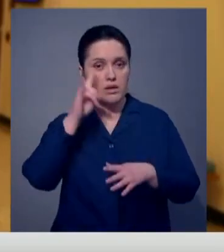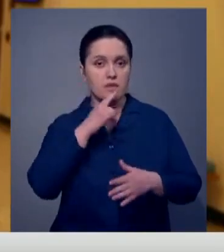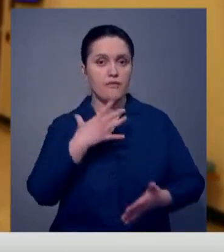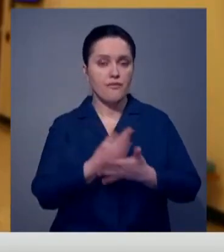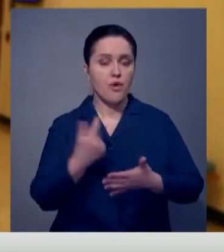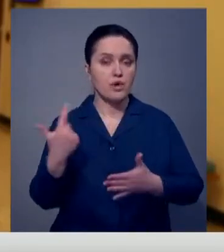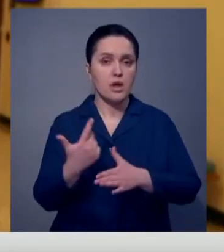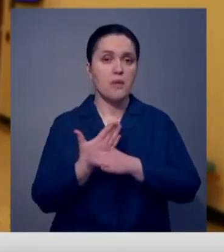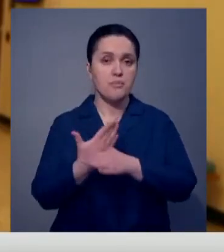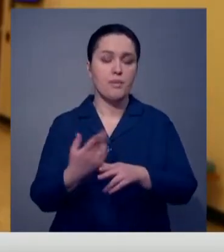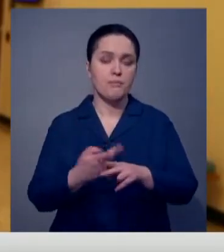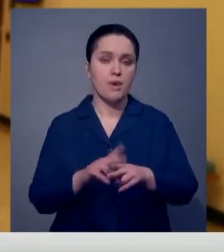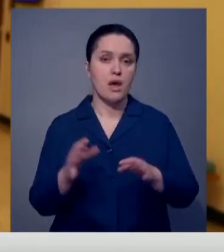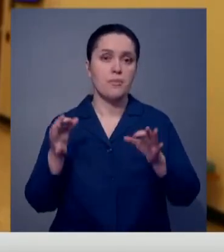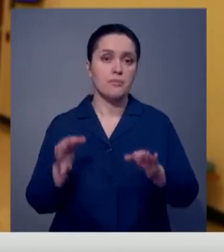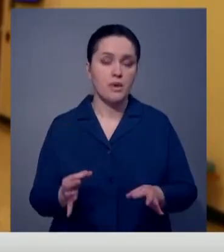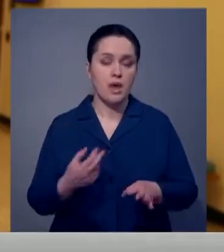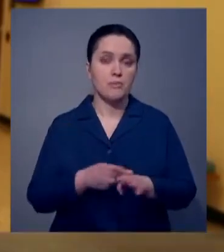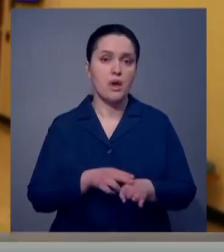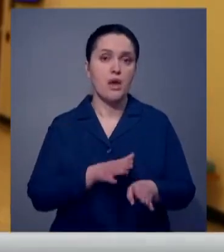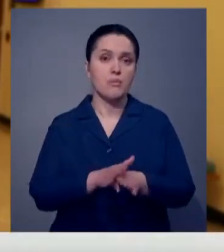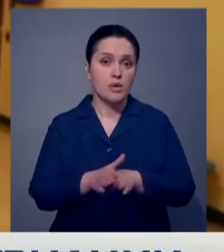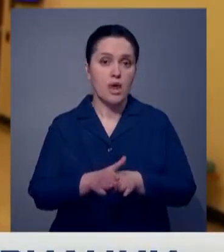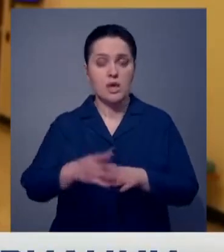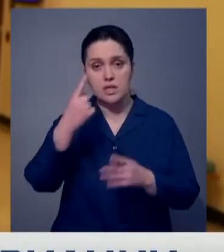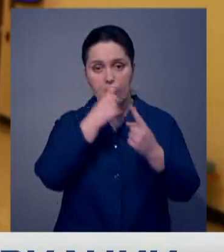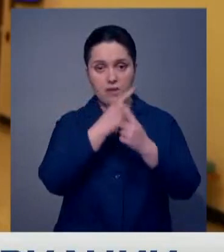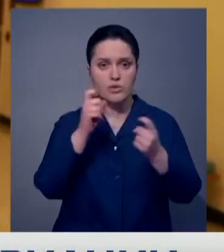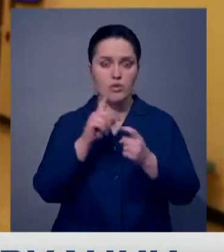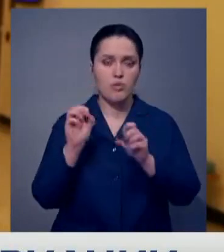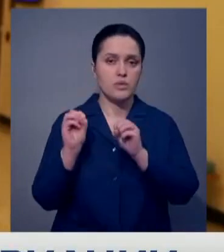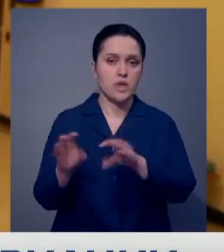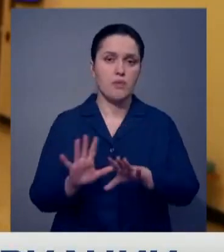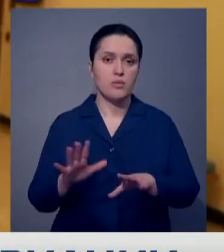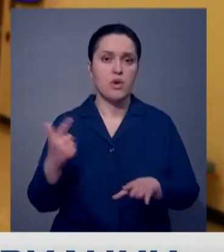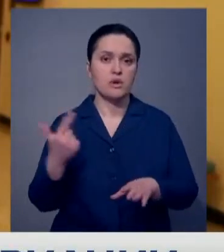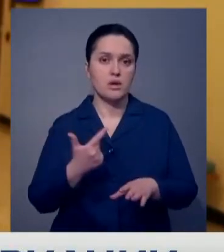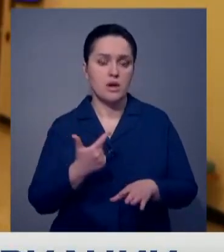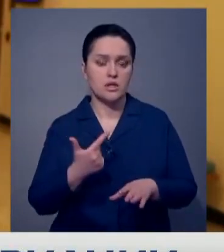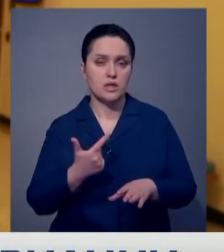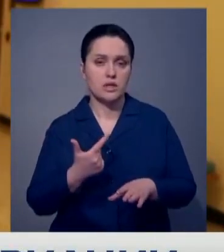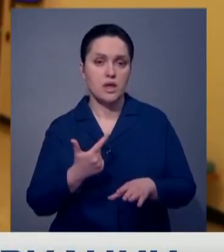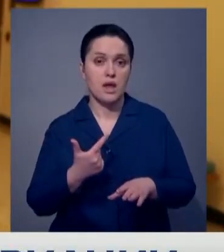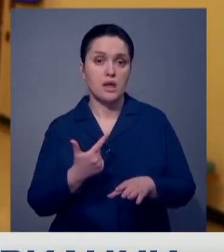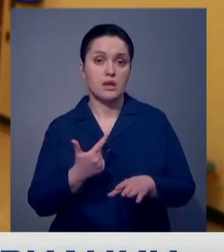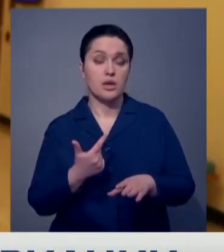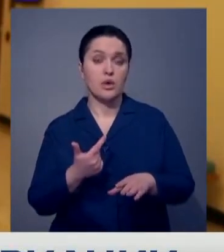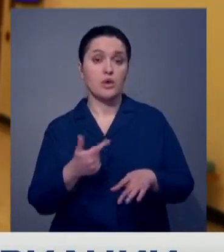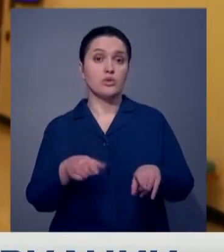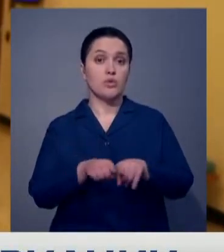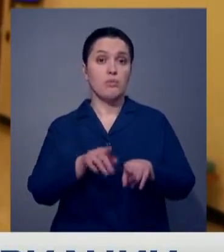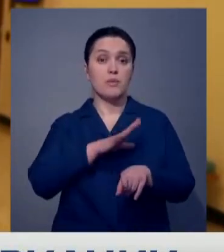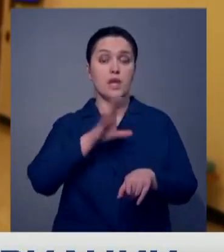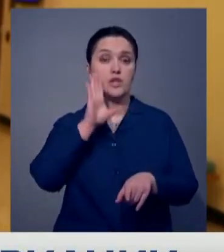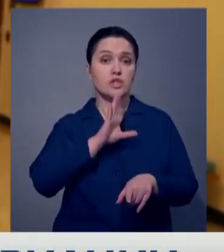Руководство Казахстана поступило по-человечески и прагматично, заявив, что не оставит своих граждан одних в условиях войны. Кроме того, среди них были